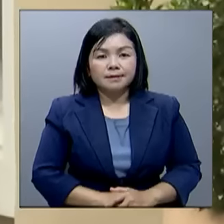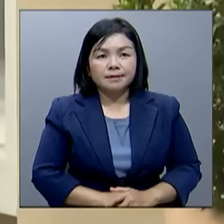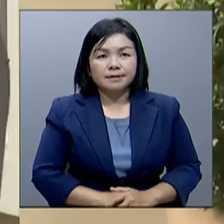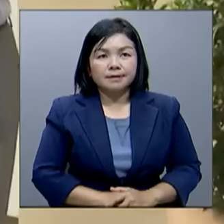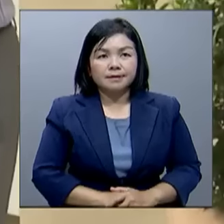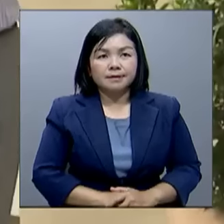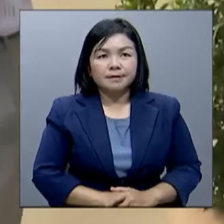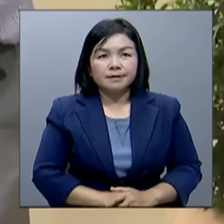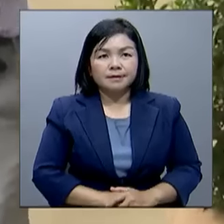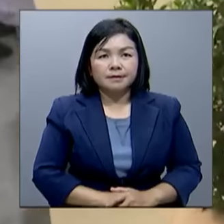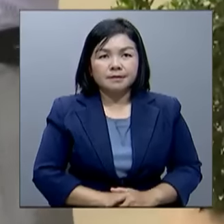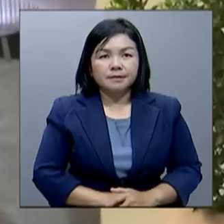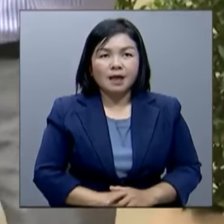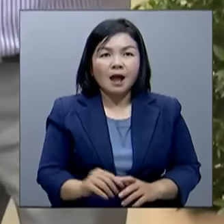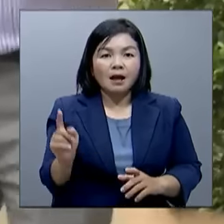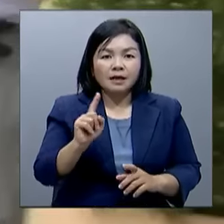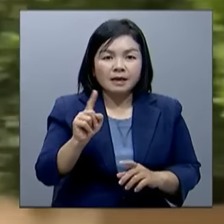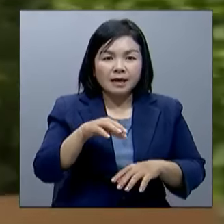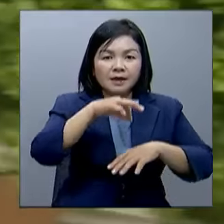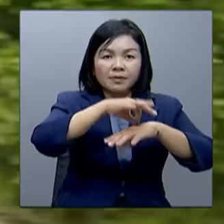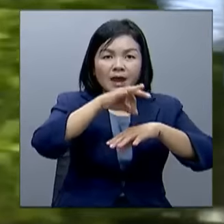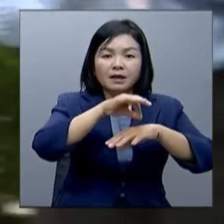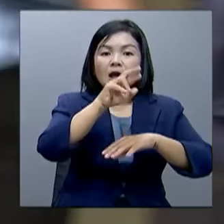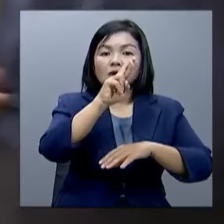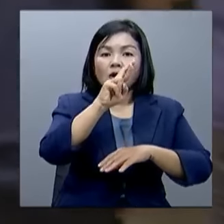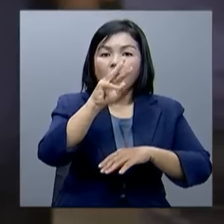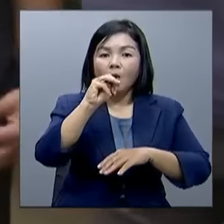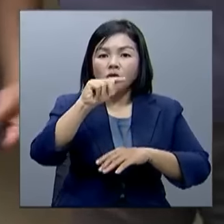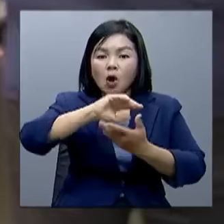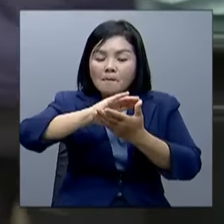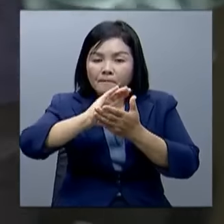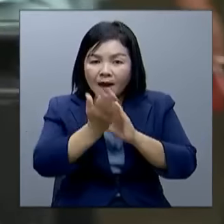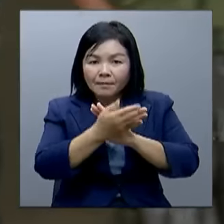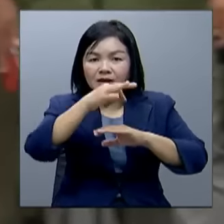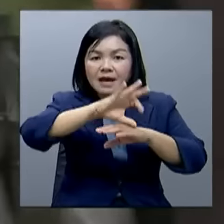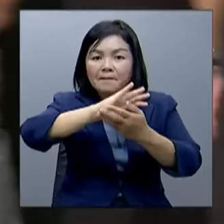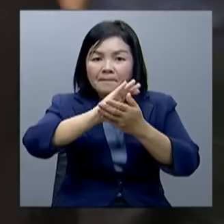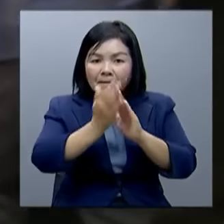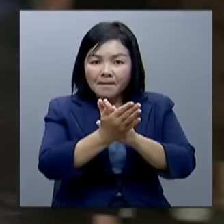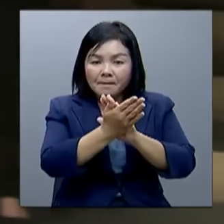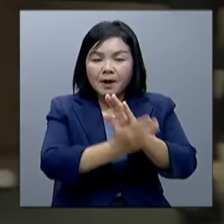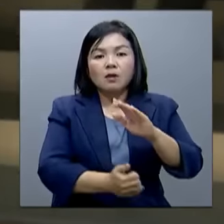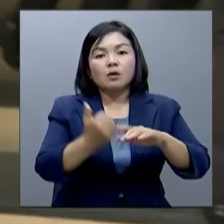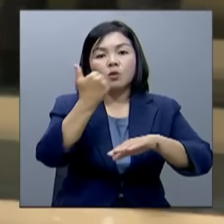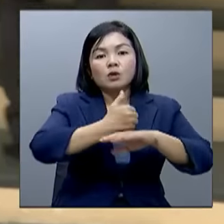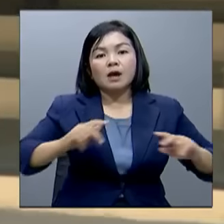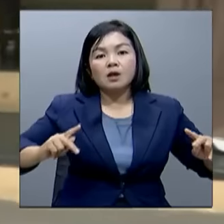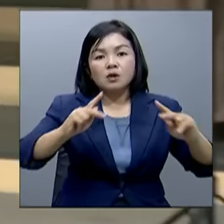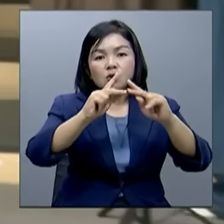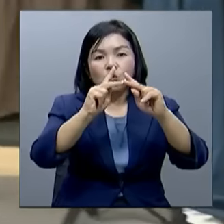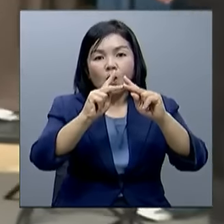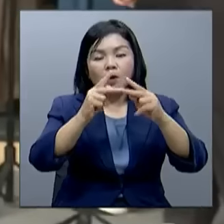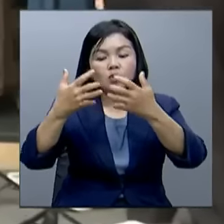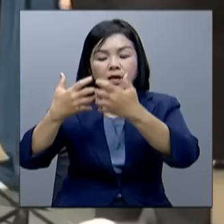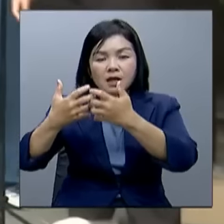ส่วนกระแสปรับคณะรัฐมนตรีนะคะมีความเห็นจากนางสาวพิมพ์ภัทราวิชัยกุลนะคะรัฐมนตรีว่าการกระทรวงอุตสาหกรรม